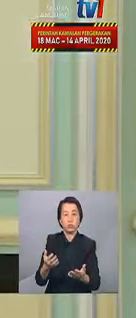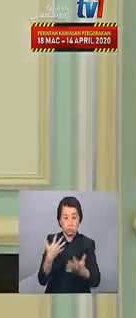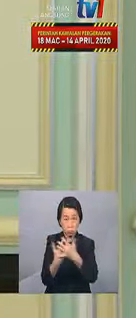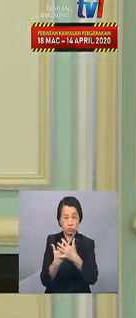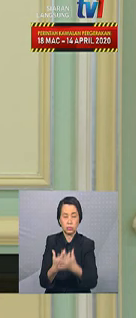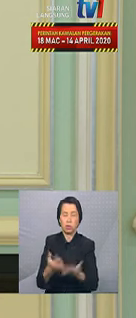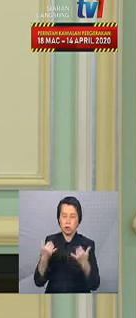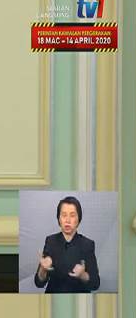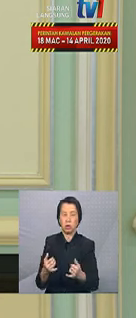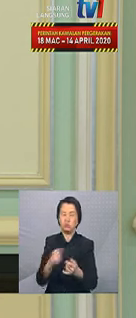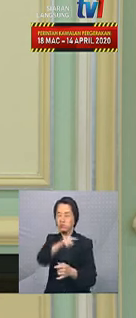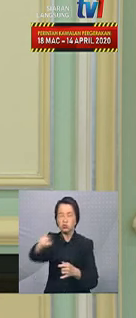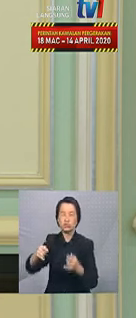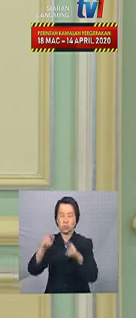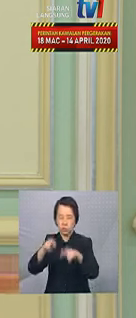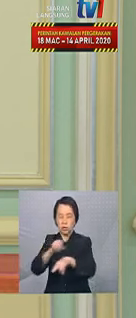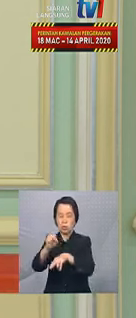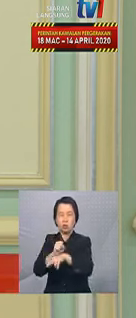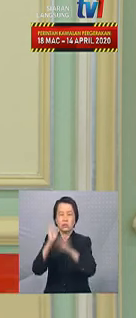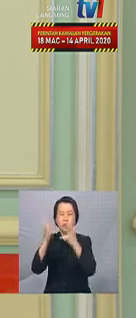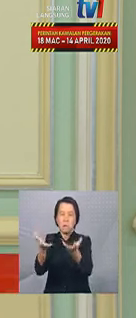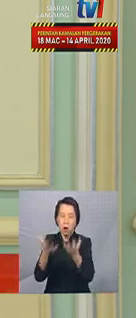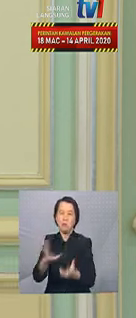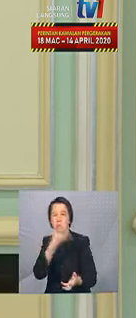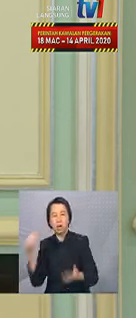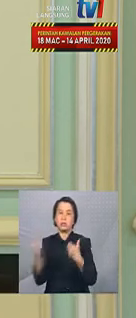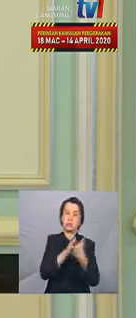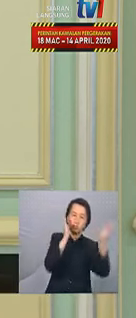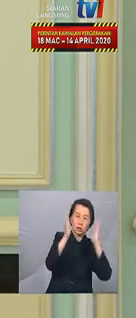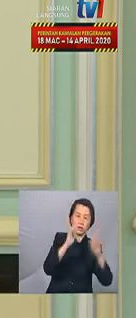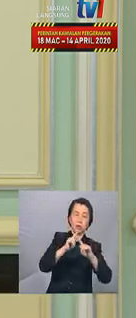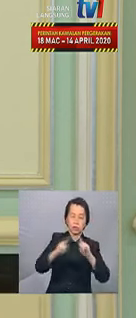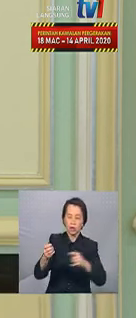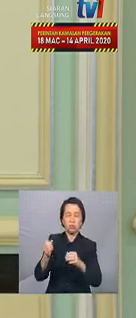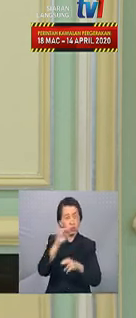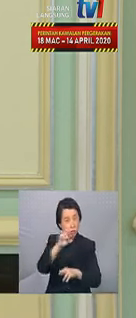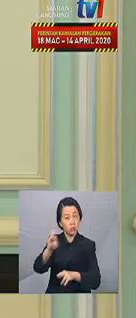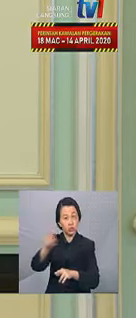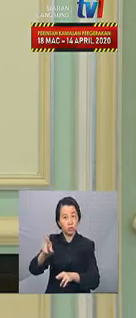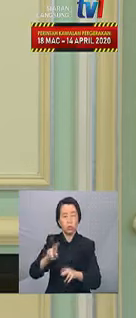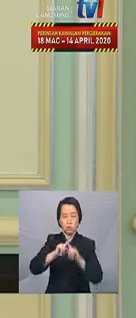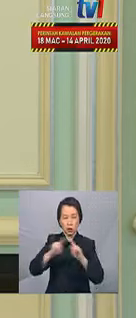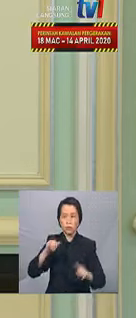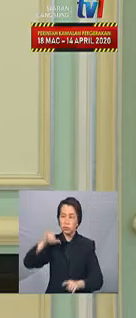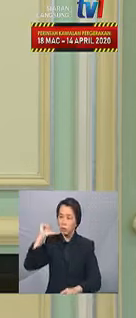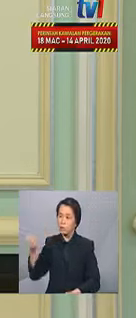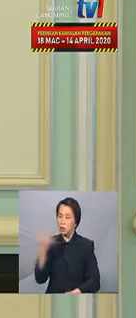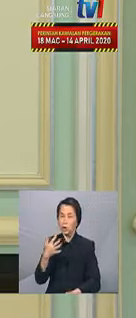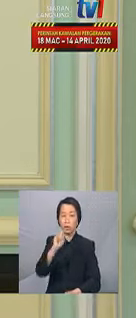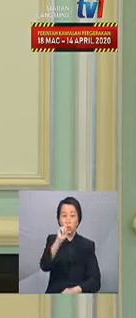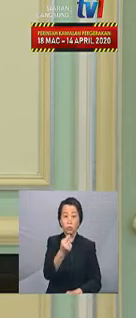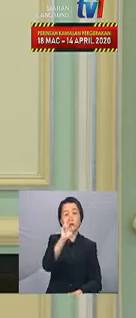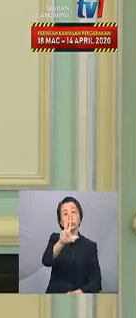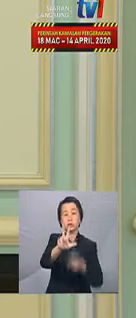untuk berhasrat untuk pulang, tetapi dimaklumkan semalam hanya 3 saja yang merentasi